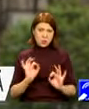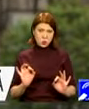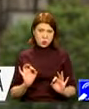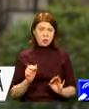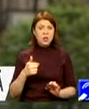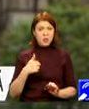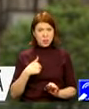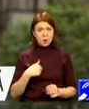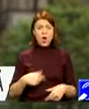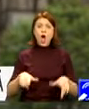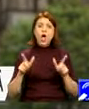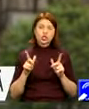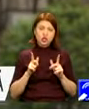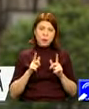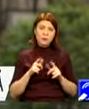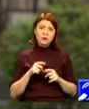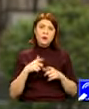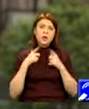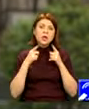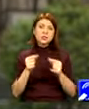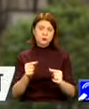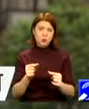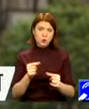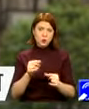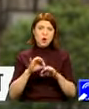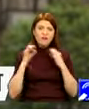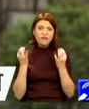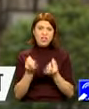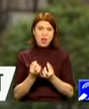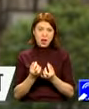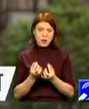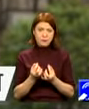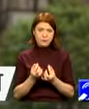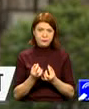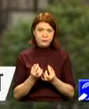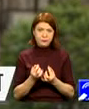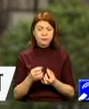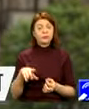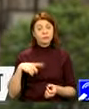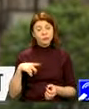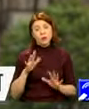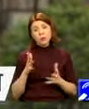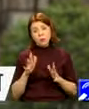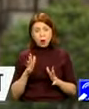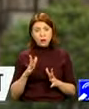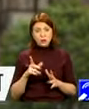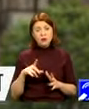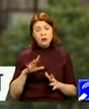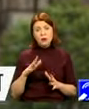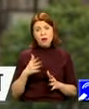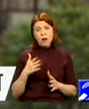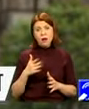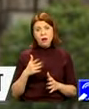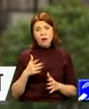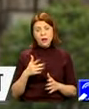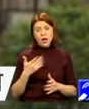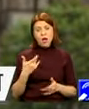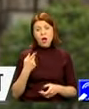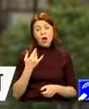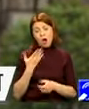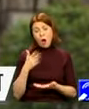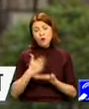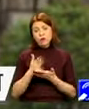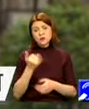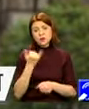voi aștepta concluziile de rigoare. Este posibil să fi fost greșeli